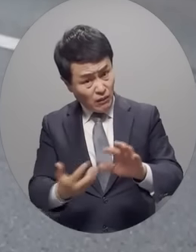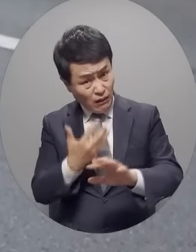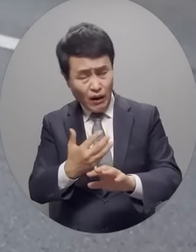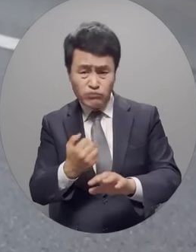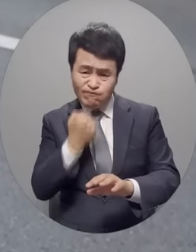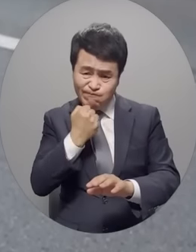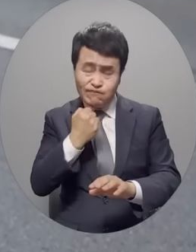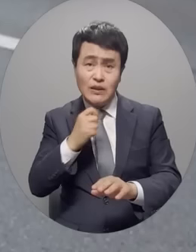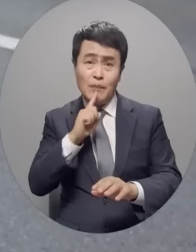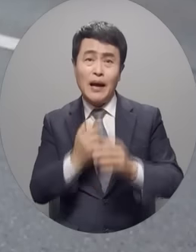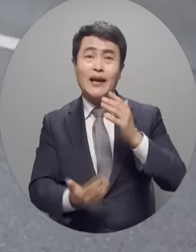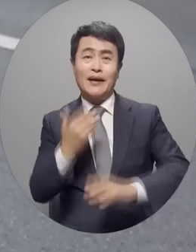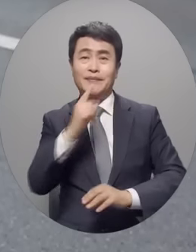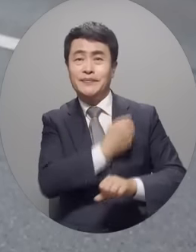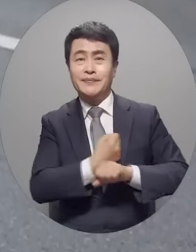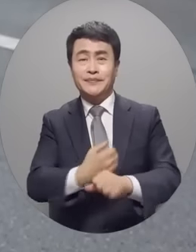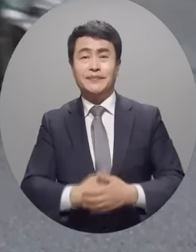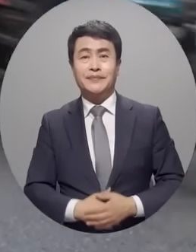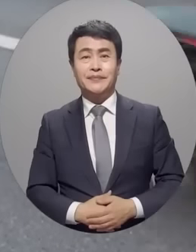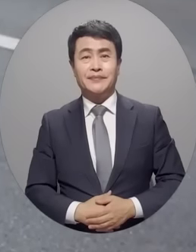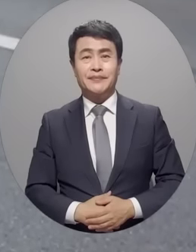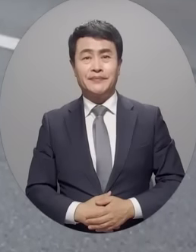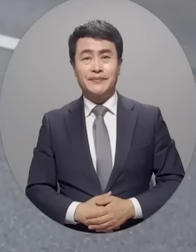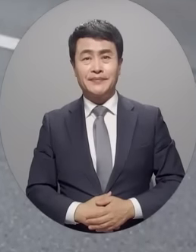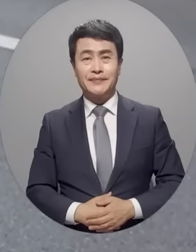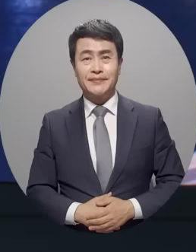있습니다. 베이징에서 MBC 뉴스 이유교입니다.